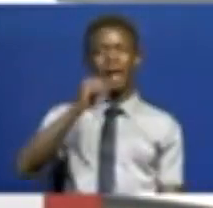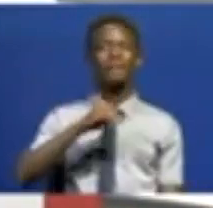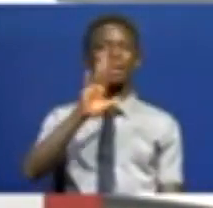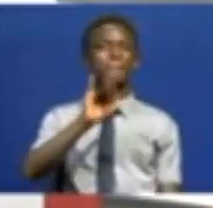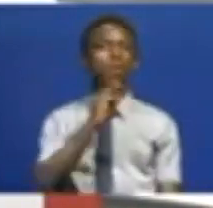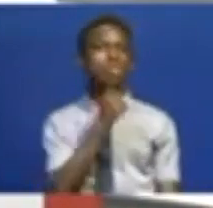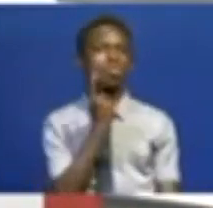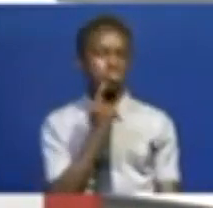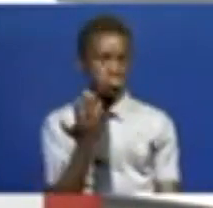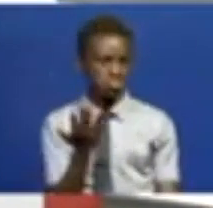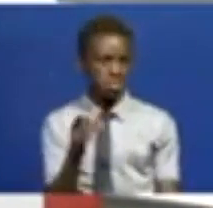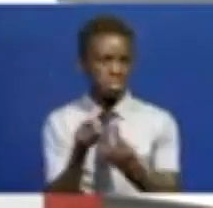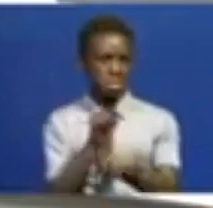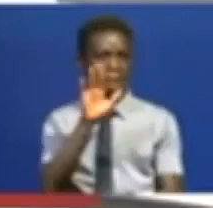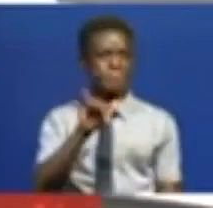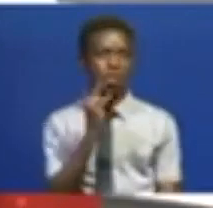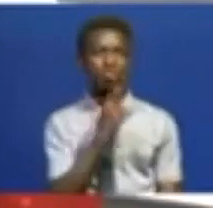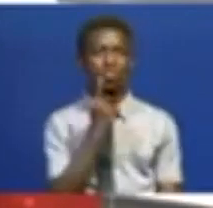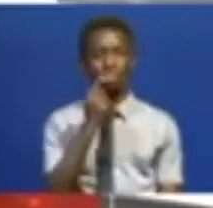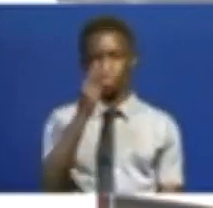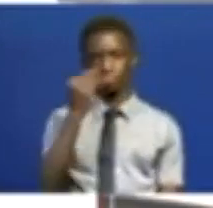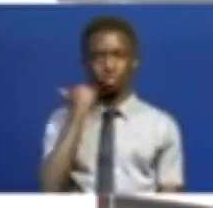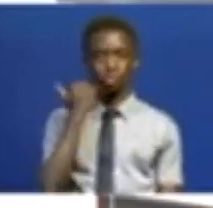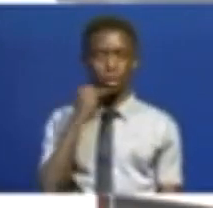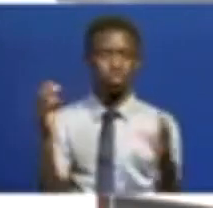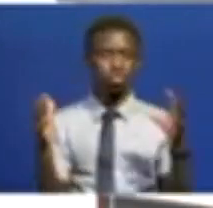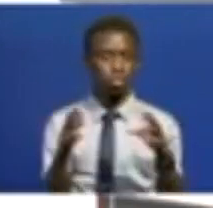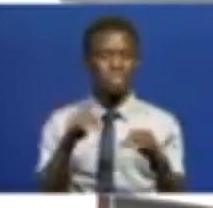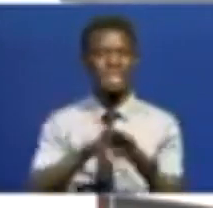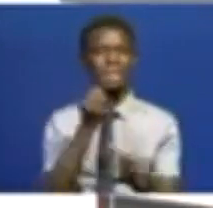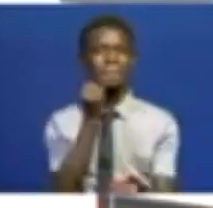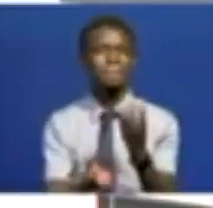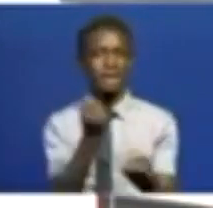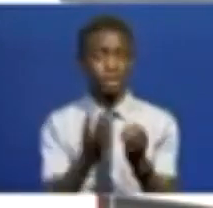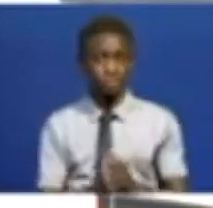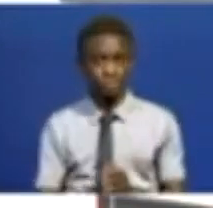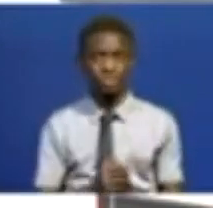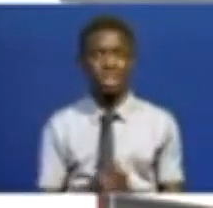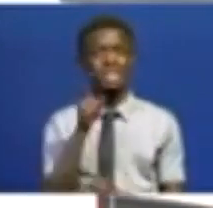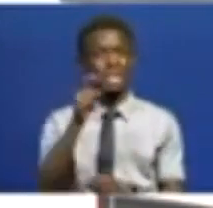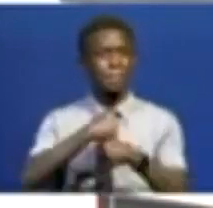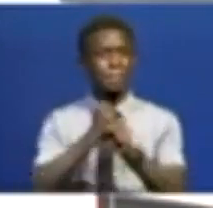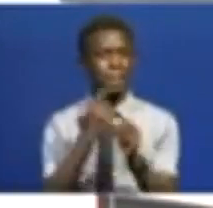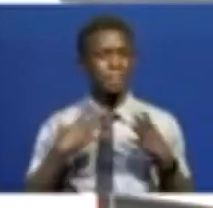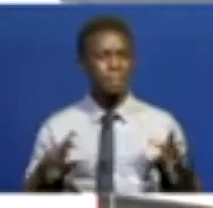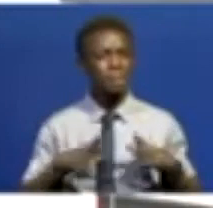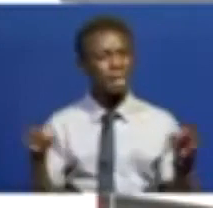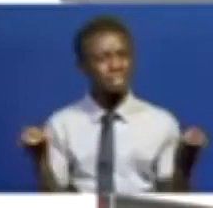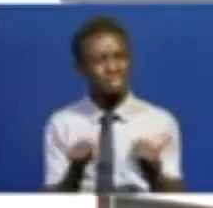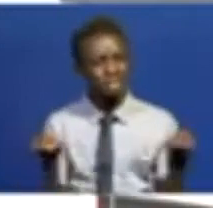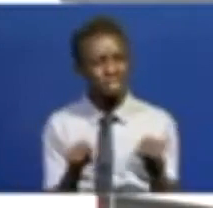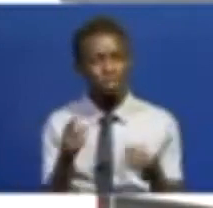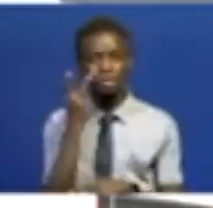cha Kiriamet huko Baringo kaskazini, kaunti ya Baringo. Kisa hicho kimeibua hofu katika eneo hilo ambalo limeshuhudia amani kwa